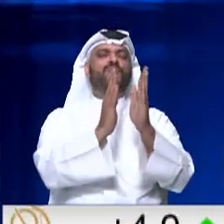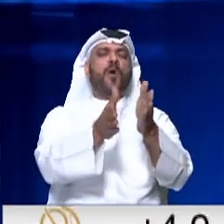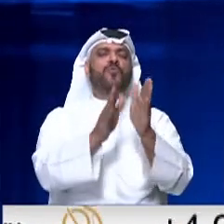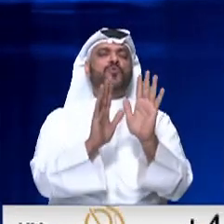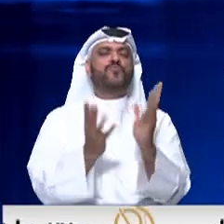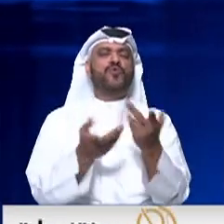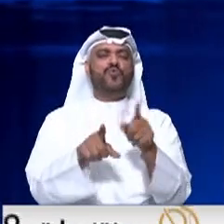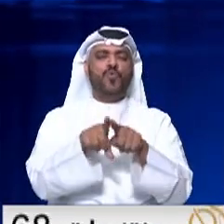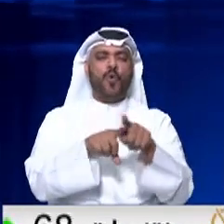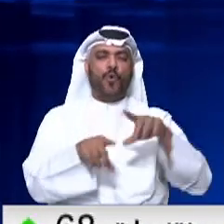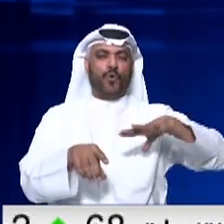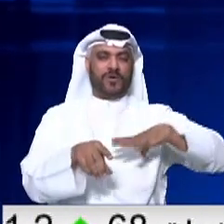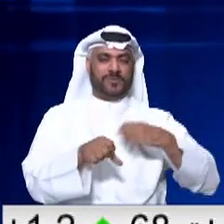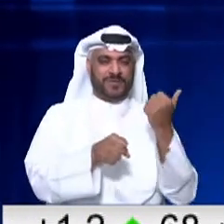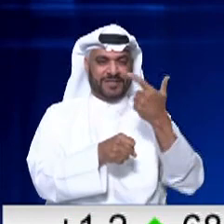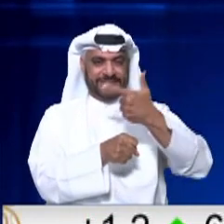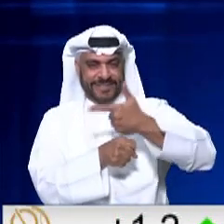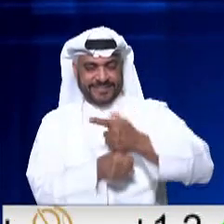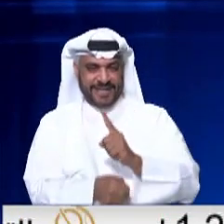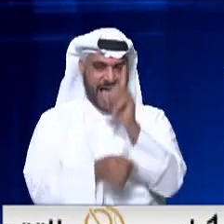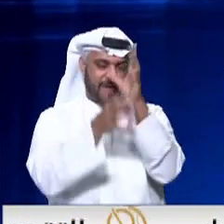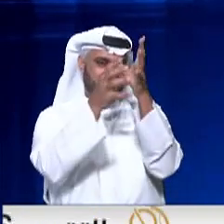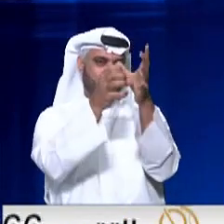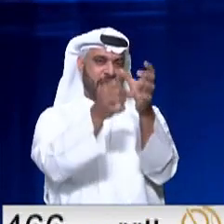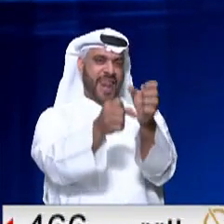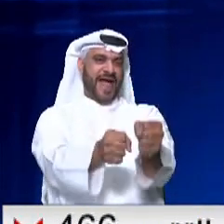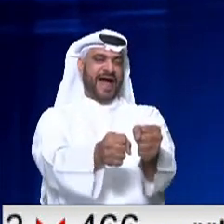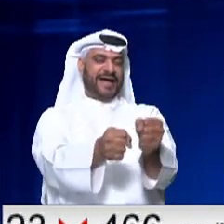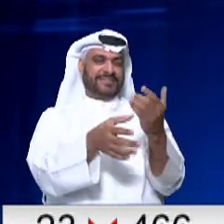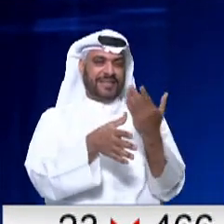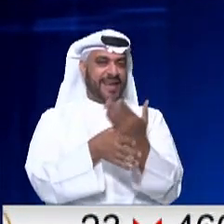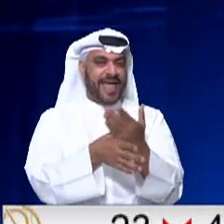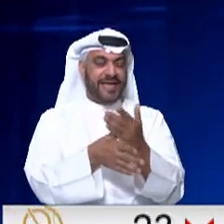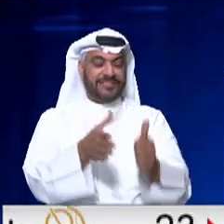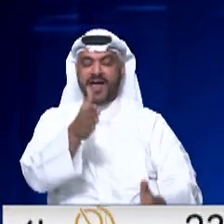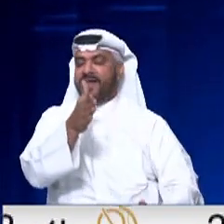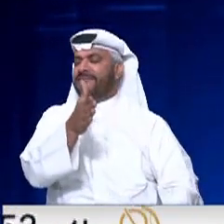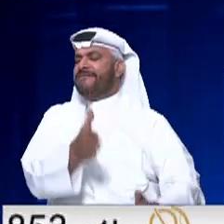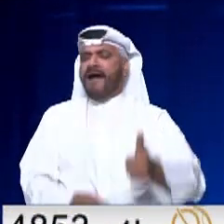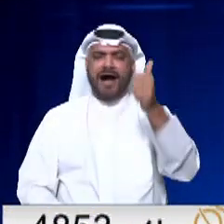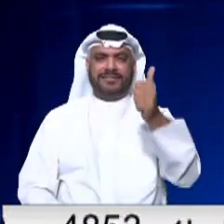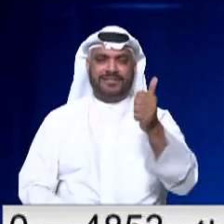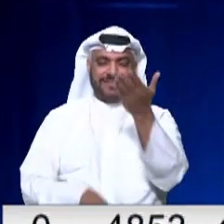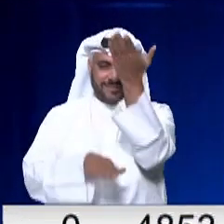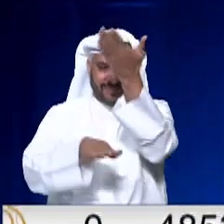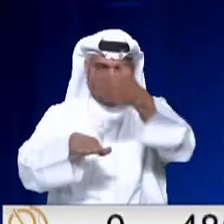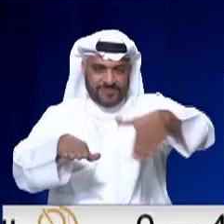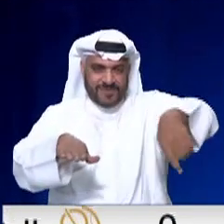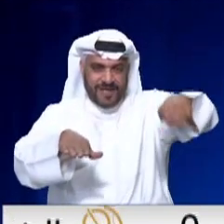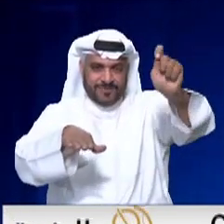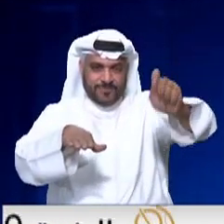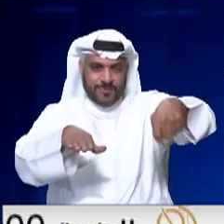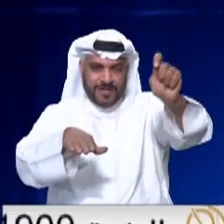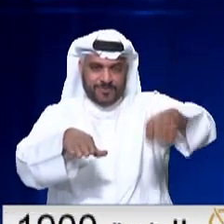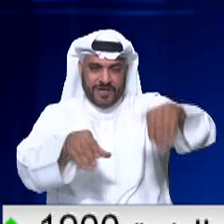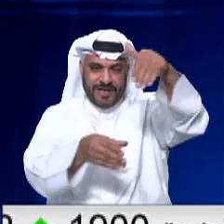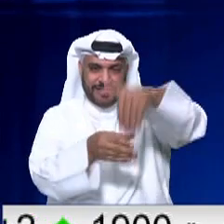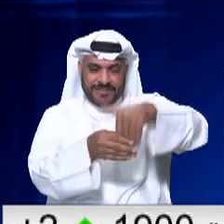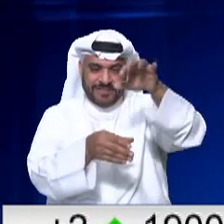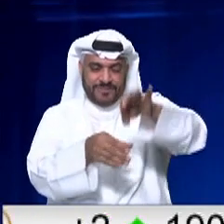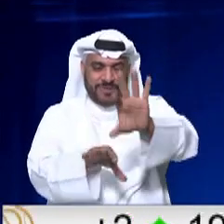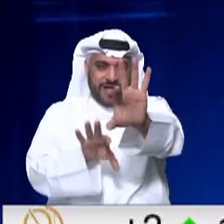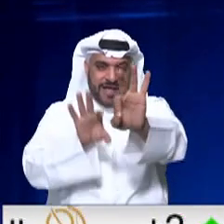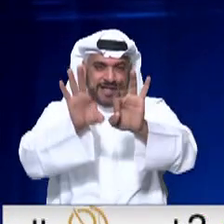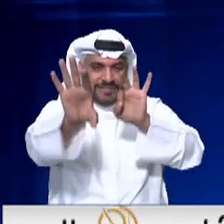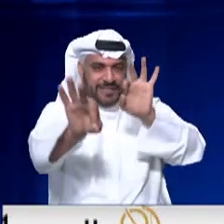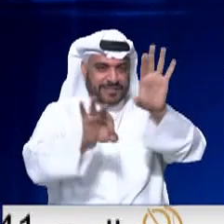ولي العهد الشيخ مشعل الأحمد الجابر الصباح حفظه الله بمناسبة نجاح العملية الانتخابية لاختيار أعضاء